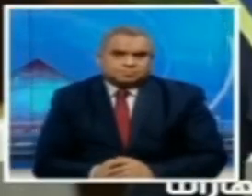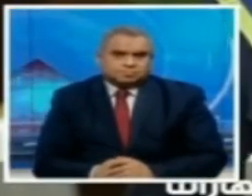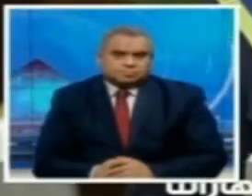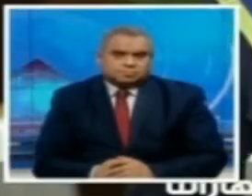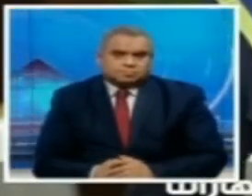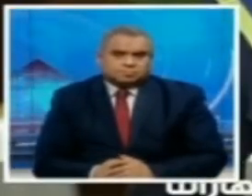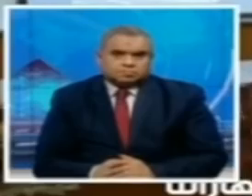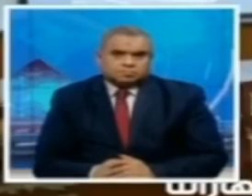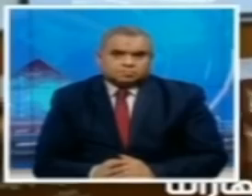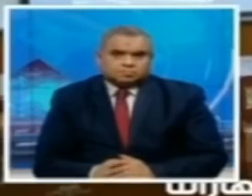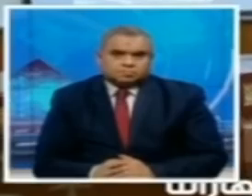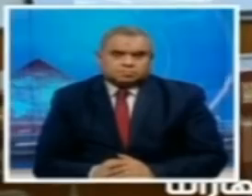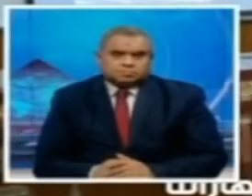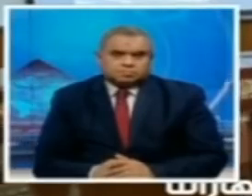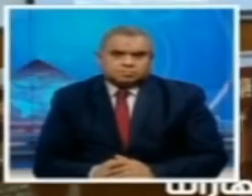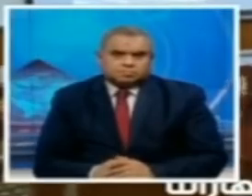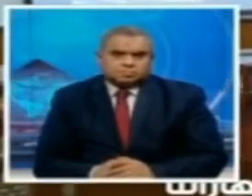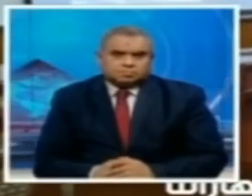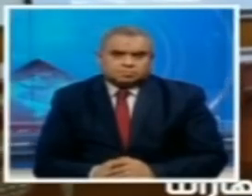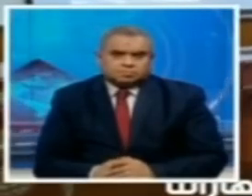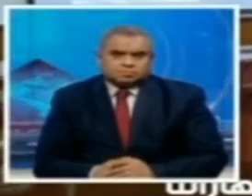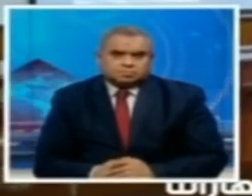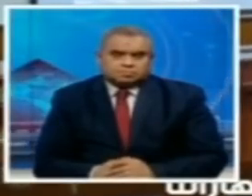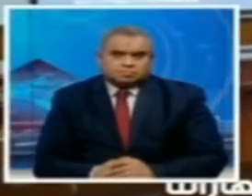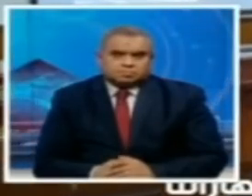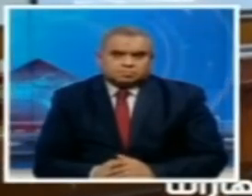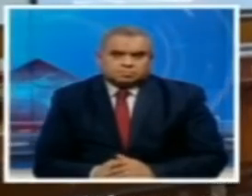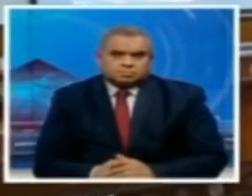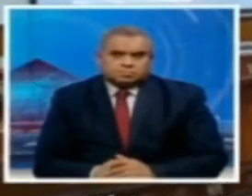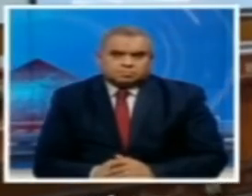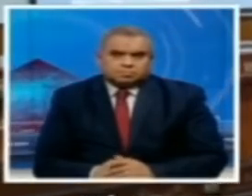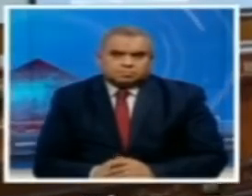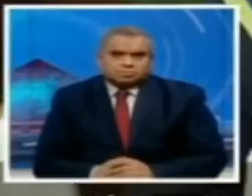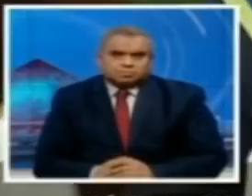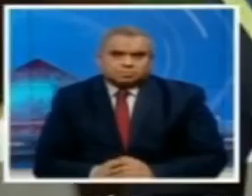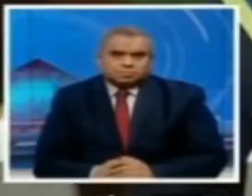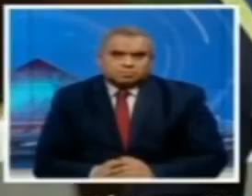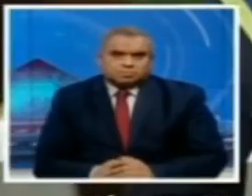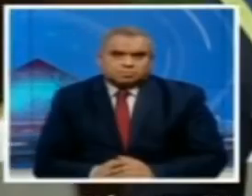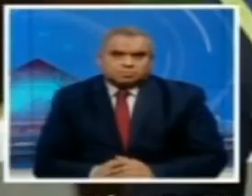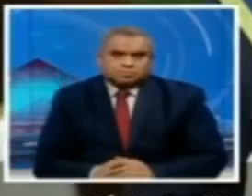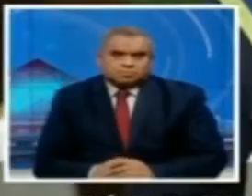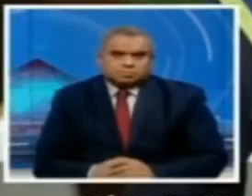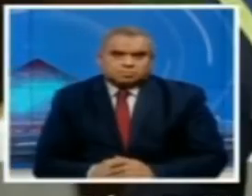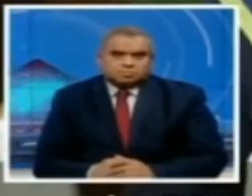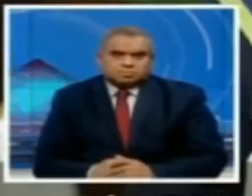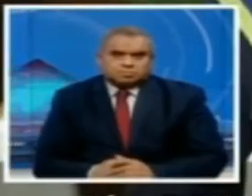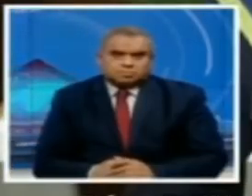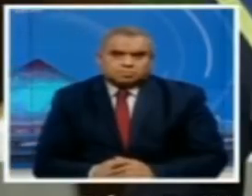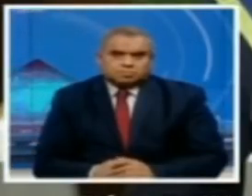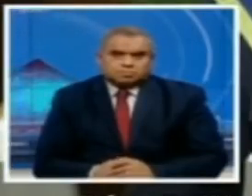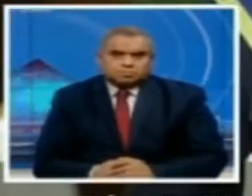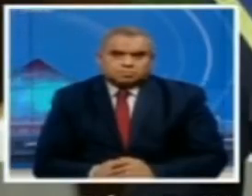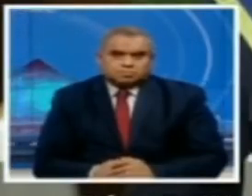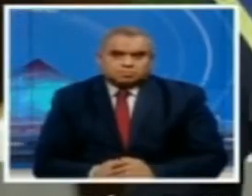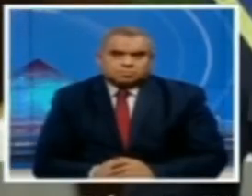en leadership et au jour d'aujourd'hui nous estimons que nous avons assez bénéficié et nous engageons à répartir